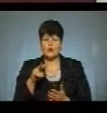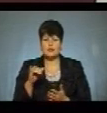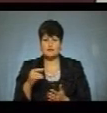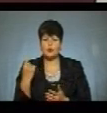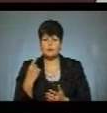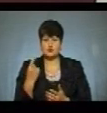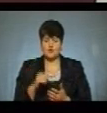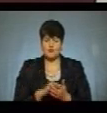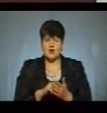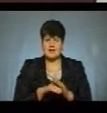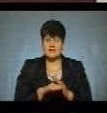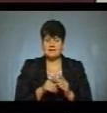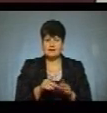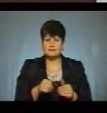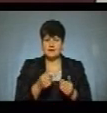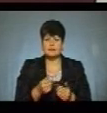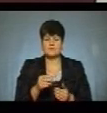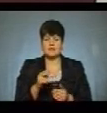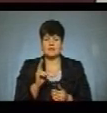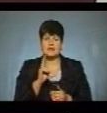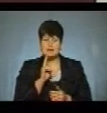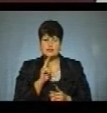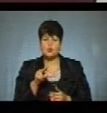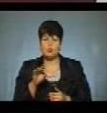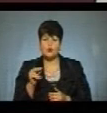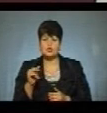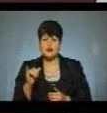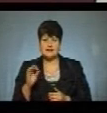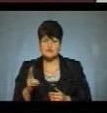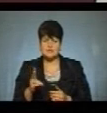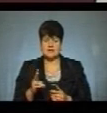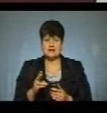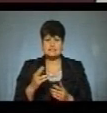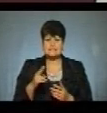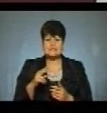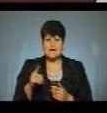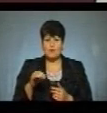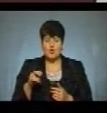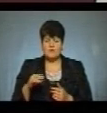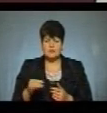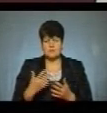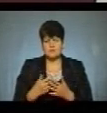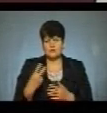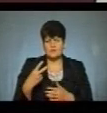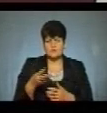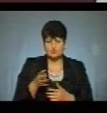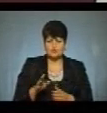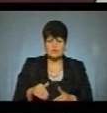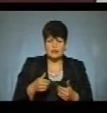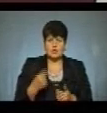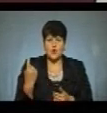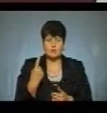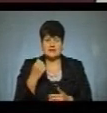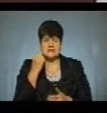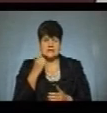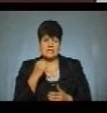архіві. Її видав Кременецько-Почаївський історико-архітектурний заповідник. Понад 20 документів для експозиції надав обласний архів,